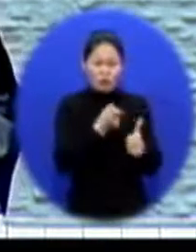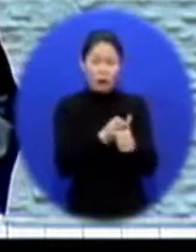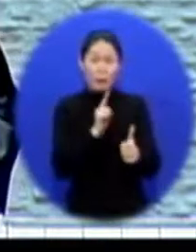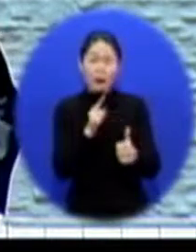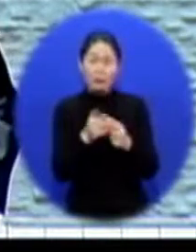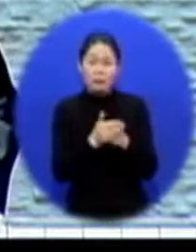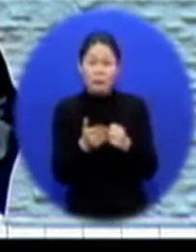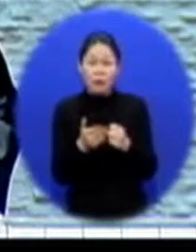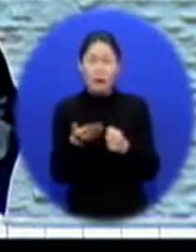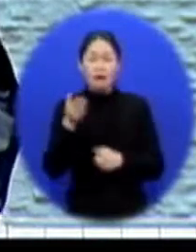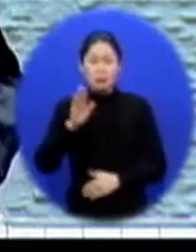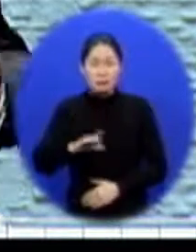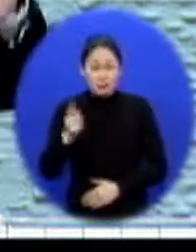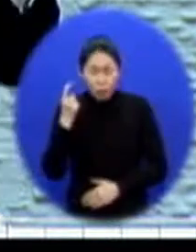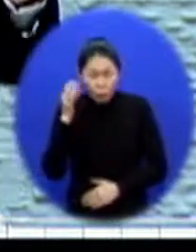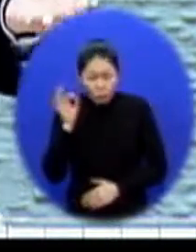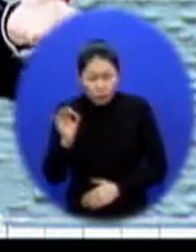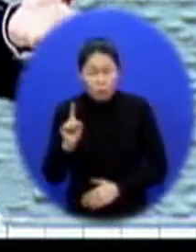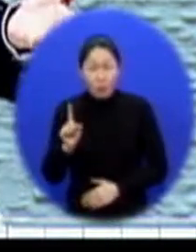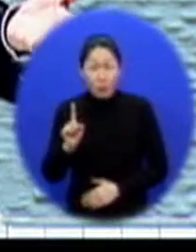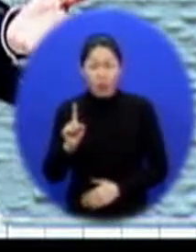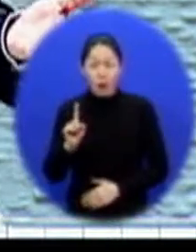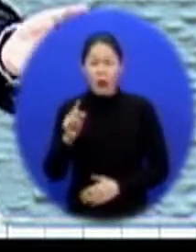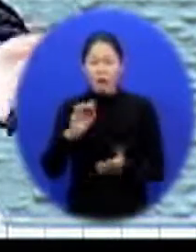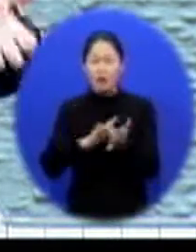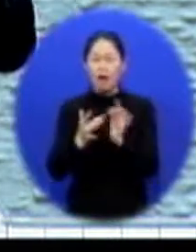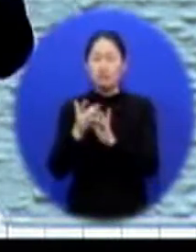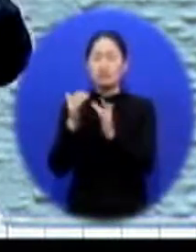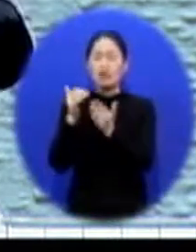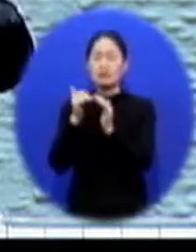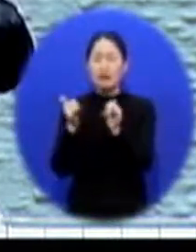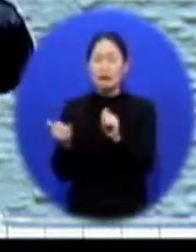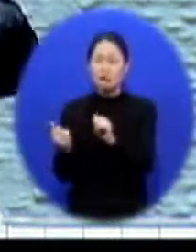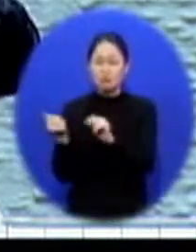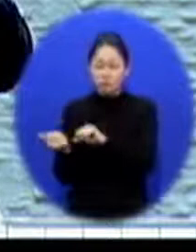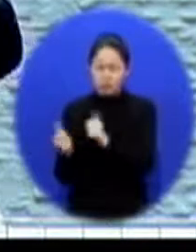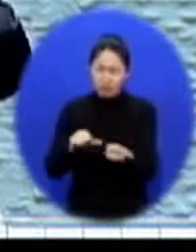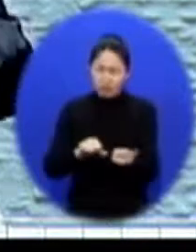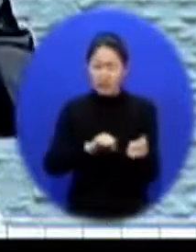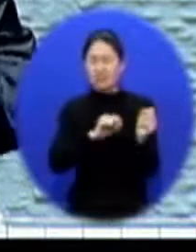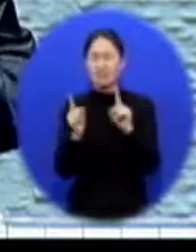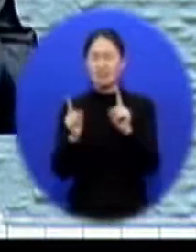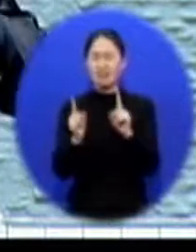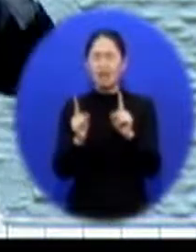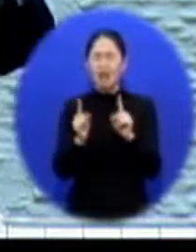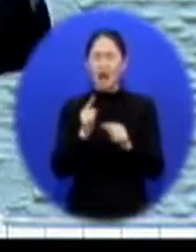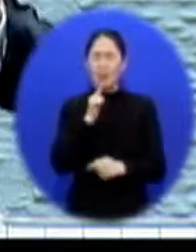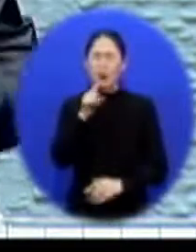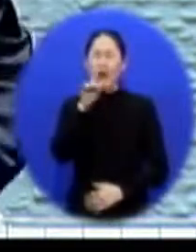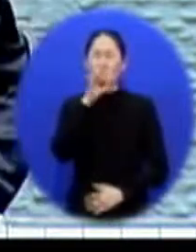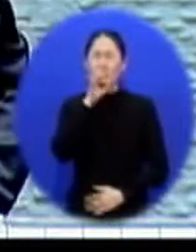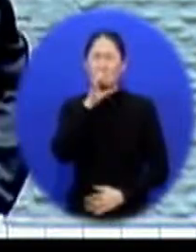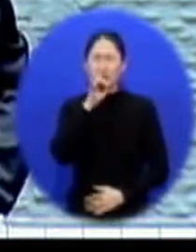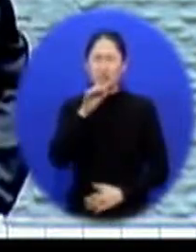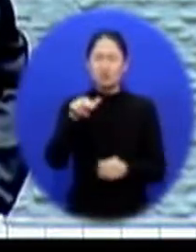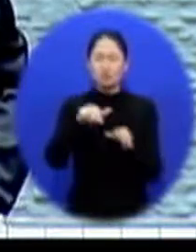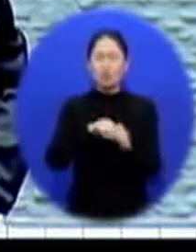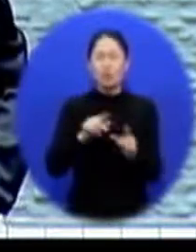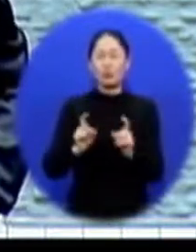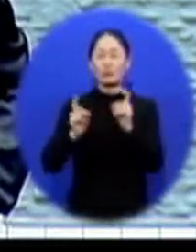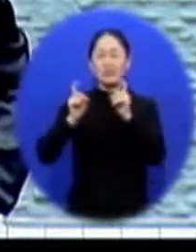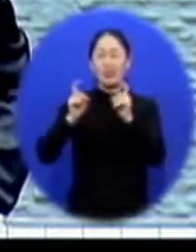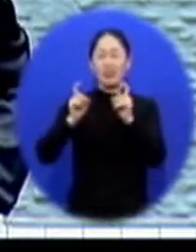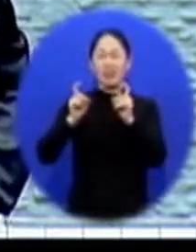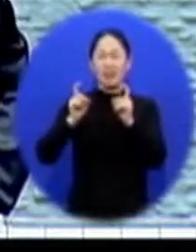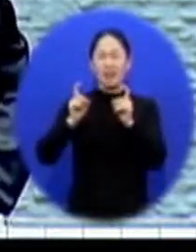들어보니까 예수라는 사람이 죽었다가 다시 살아 왔다고 하는 그 말도 안되는 종교 논쟁 아